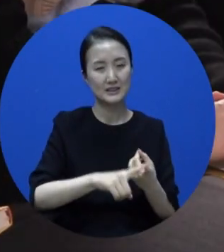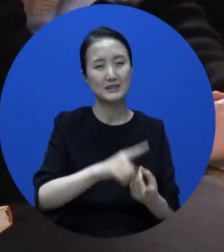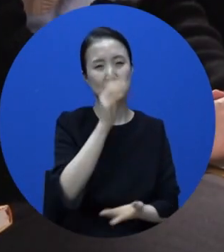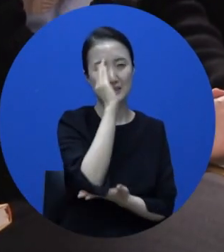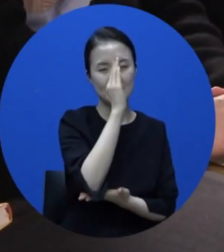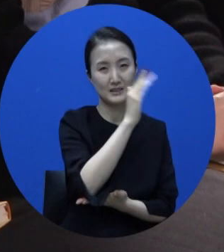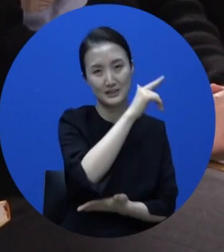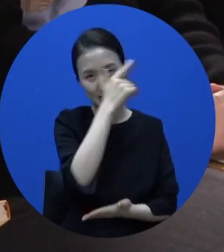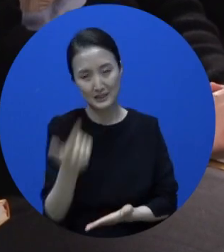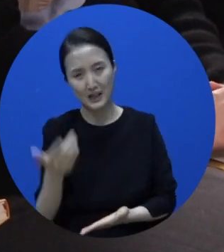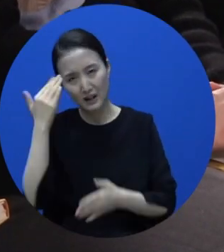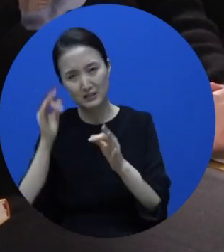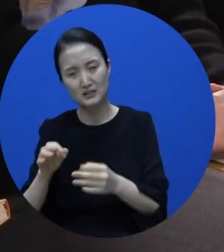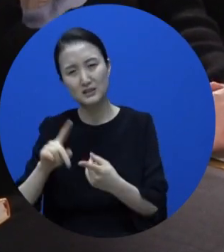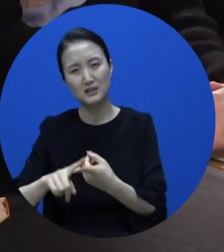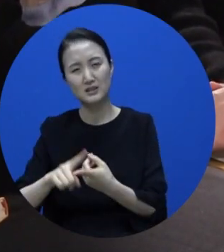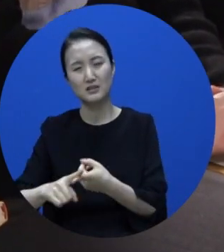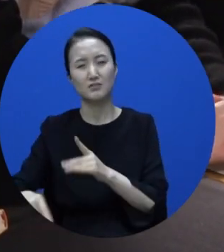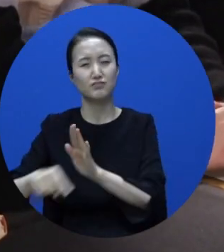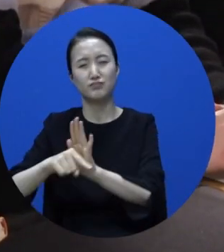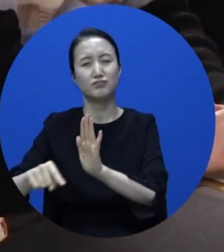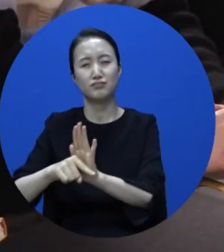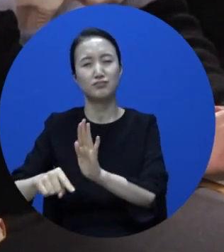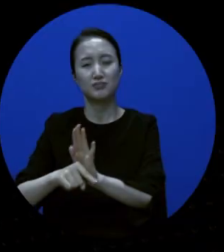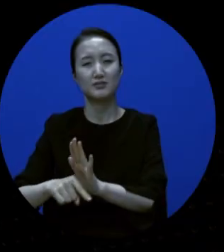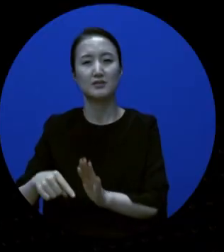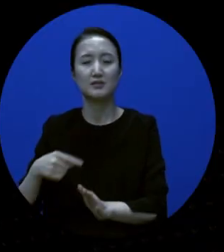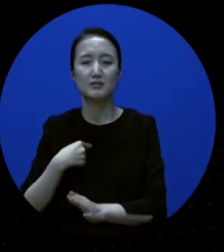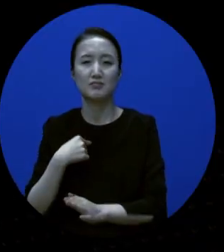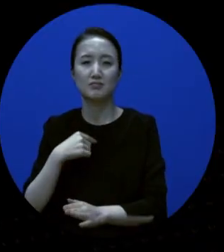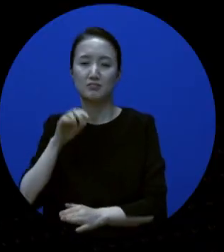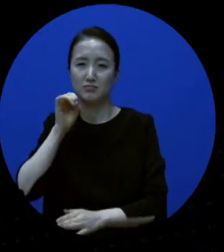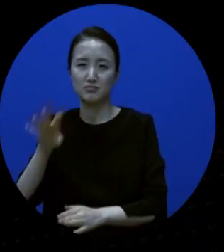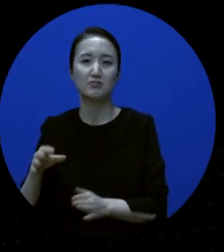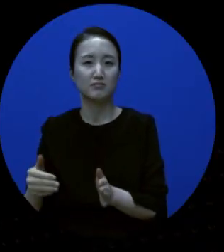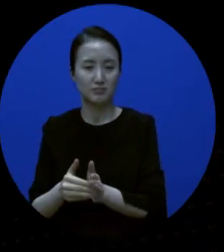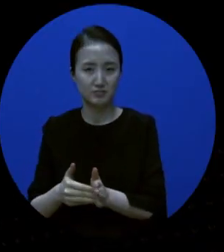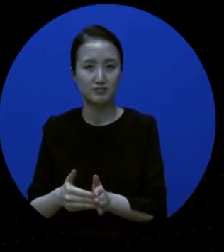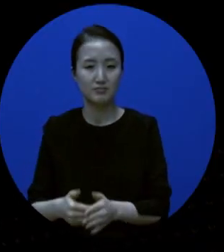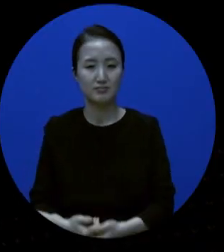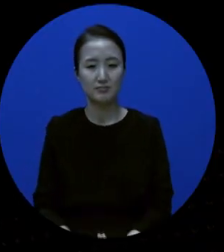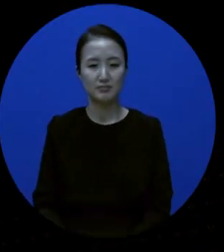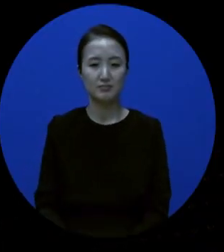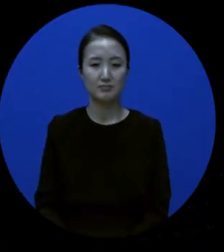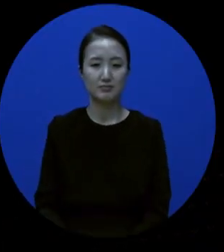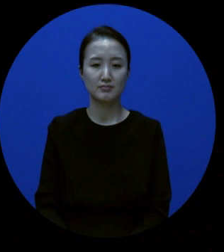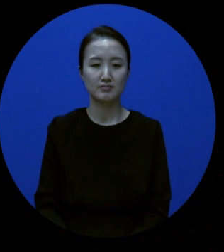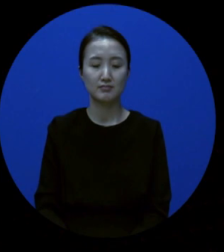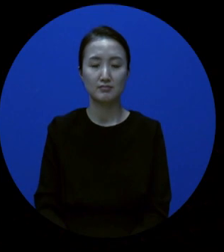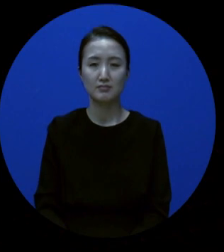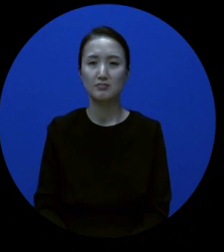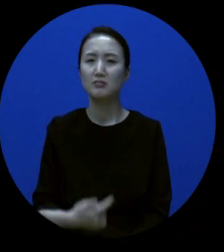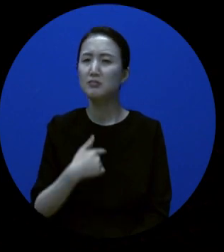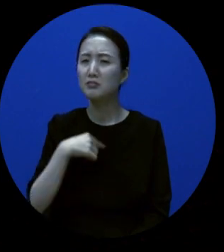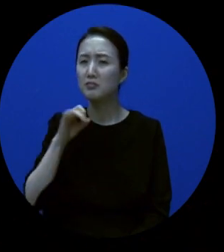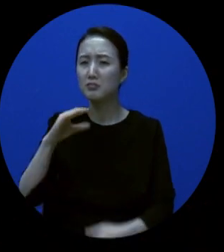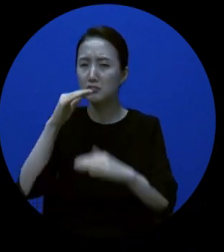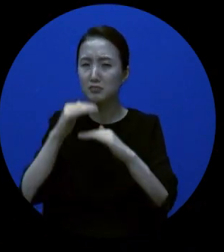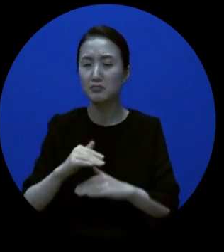했어요 공공기관이 까 비판해도 됩니다 지적을 계속 해야죠 우리가 뭐냐면